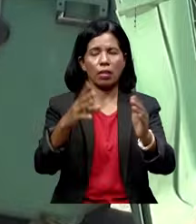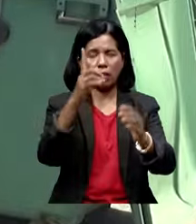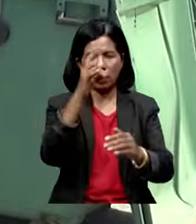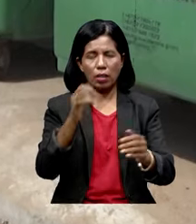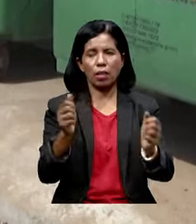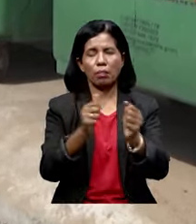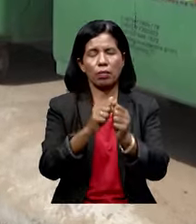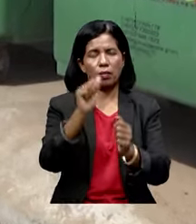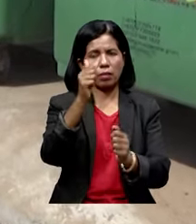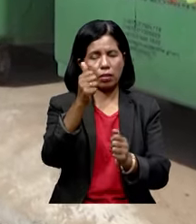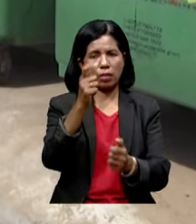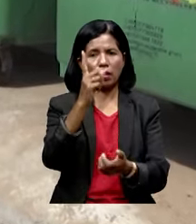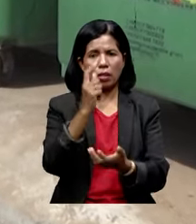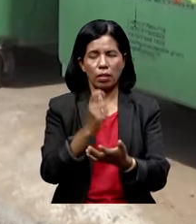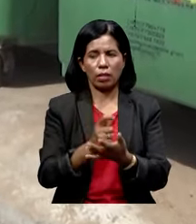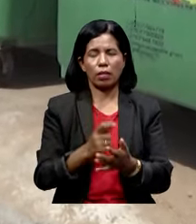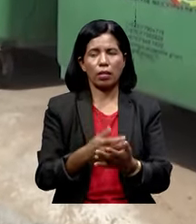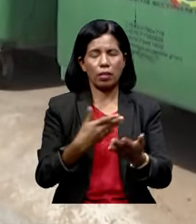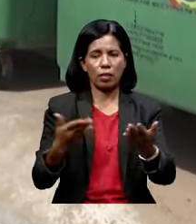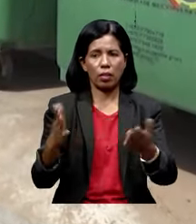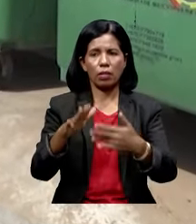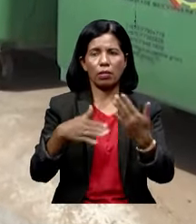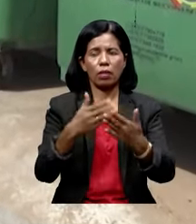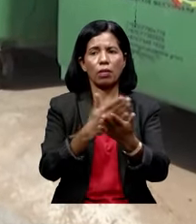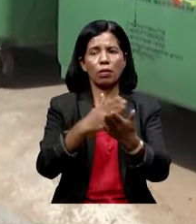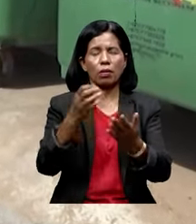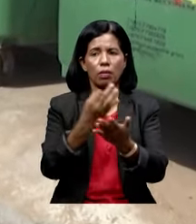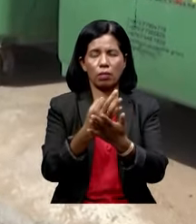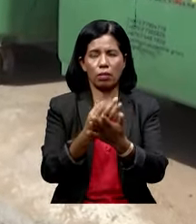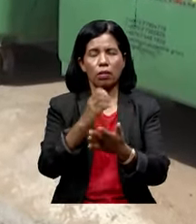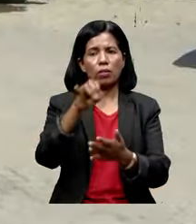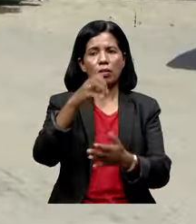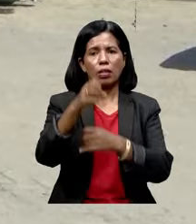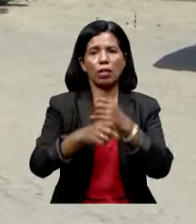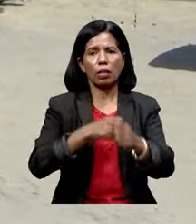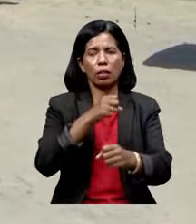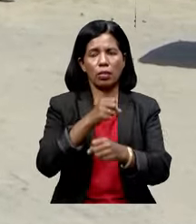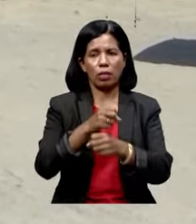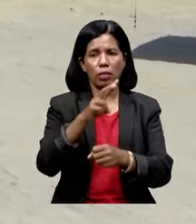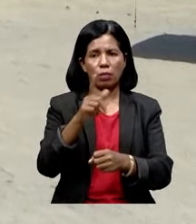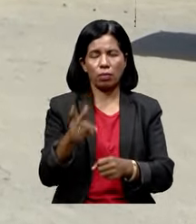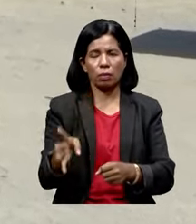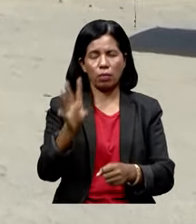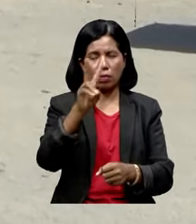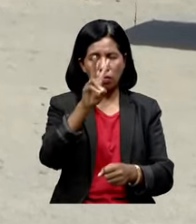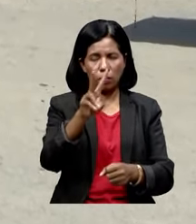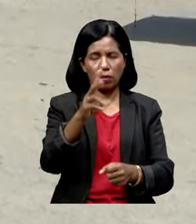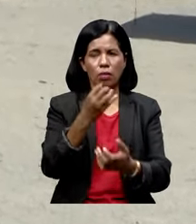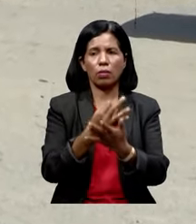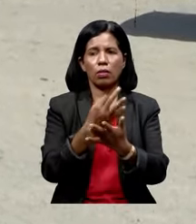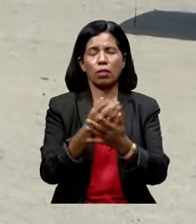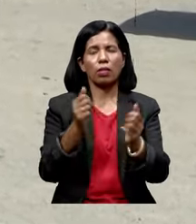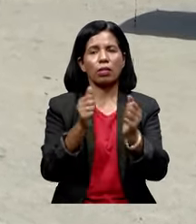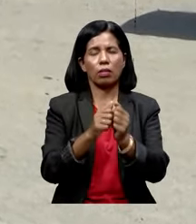rihuni daresin. Ekipamentu moderno hirakne sosa horsamentu general estado tina rihun rua ruanulu resin rua homontante